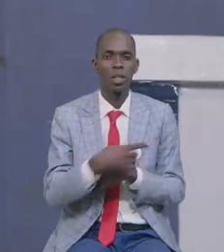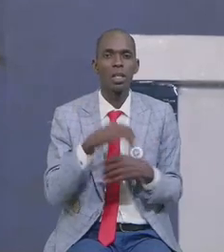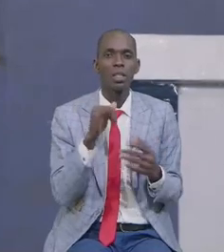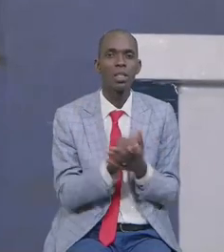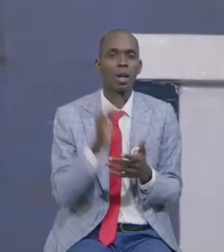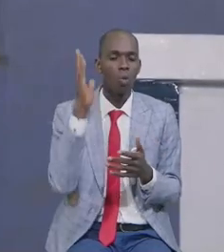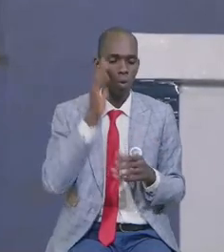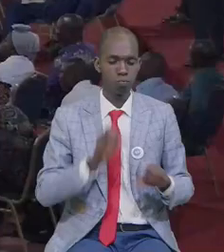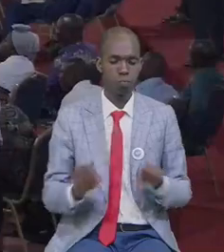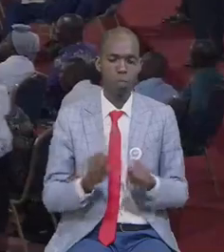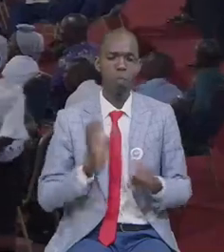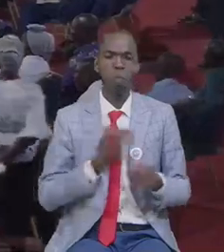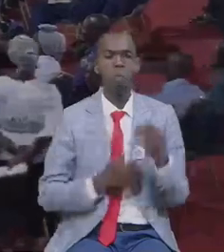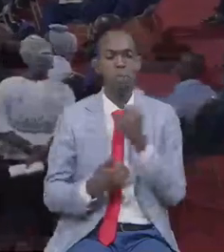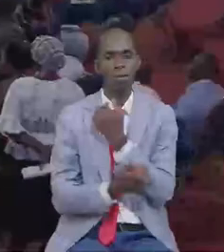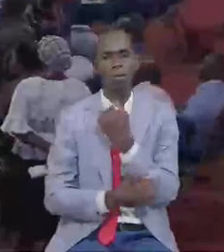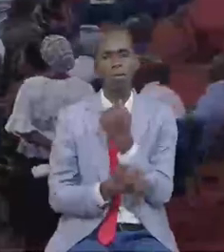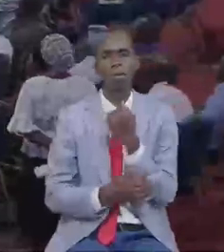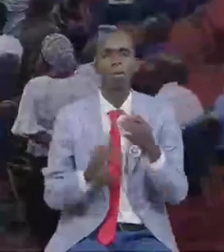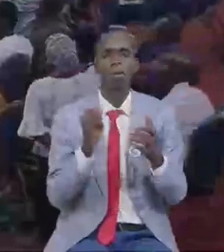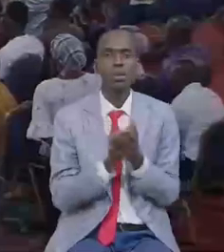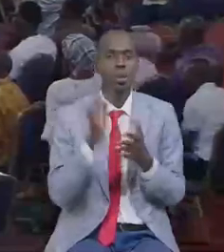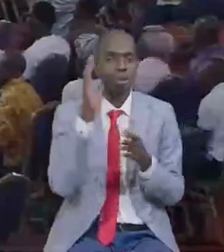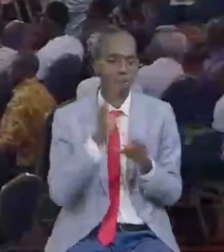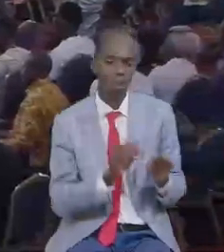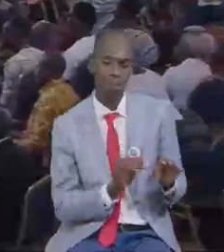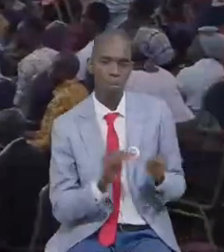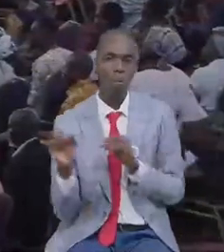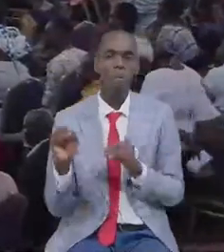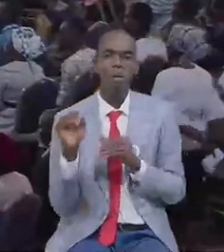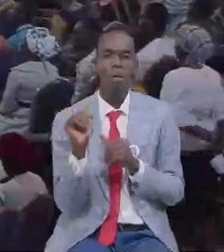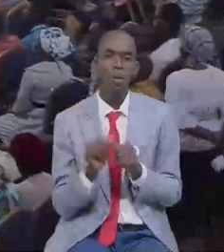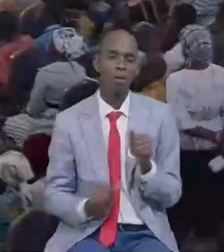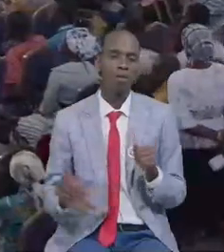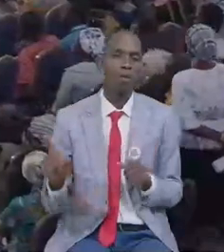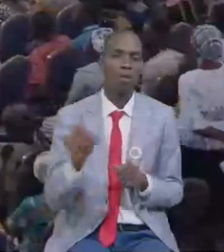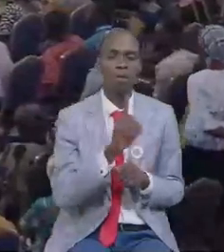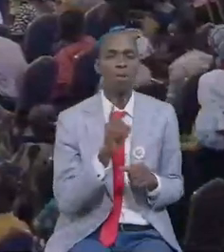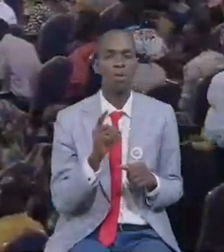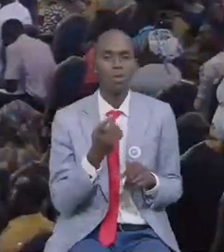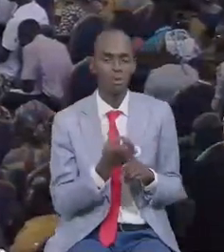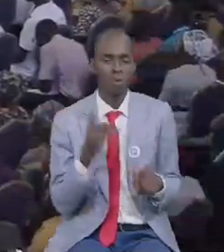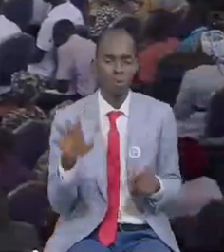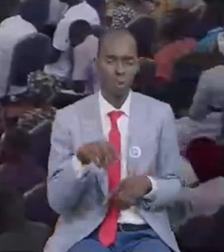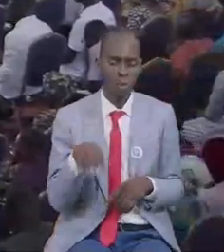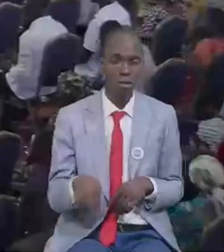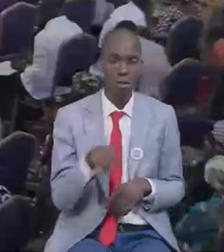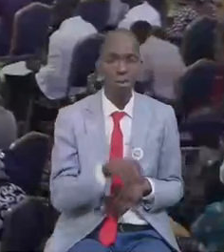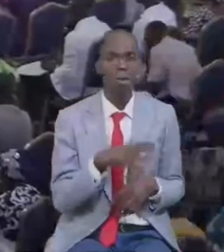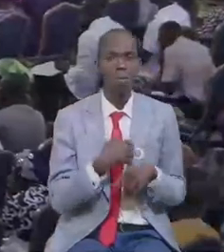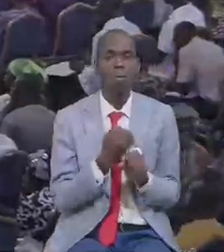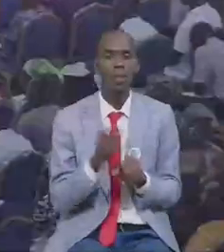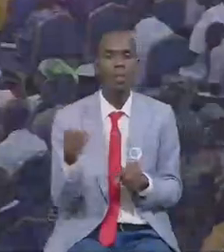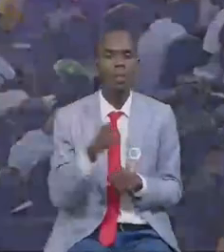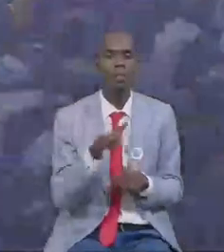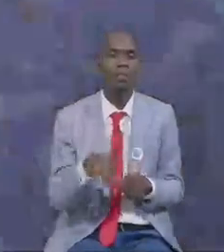va secouer notre pays, qui va bouger tout le monde et pousser tout le monde sur ses genoux et les